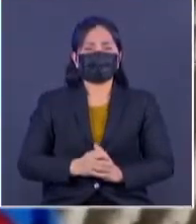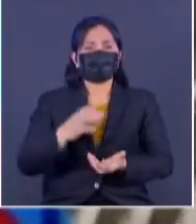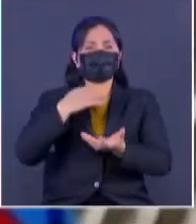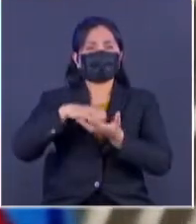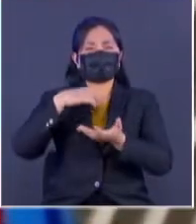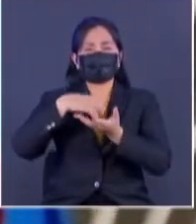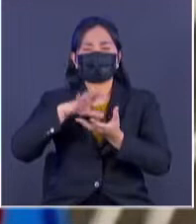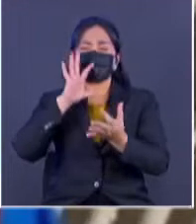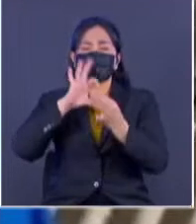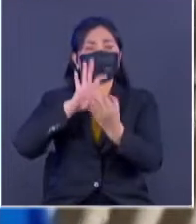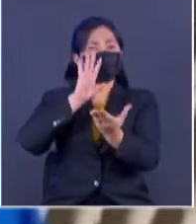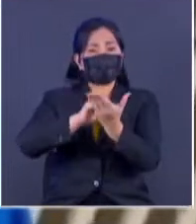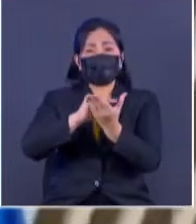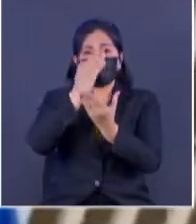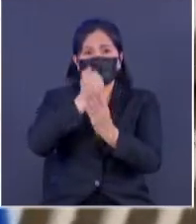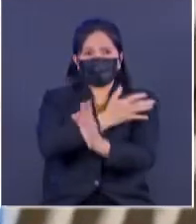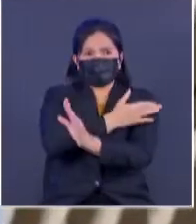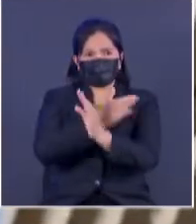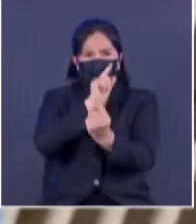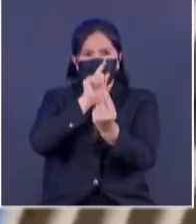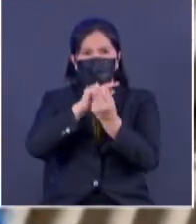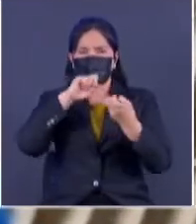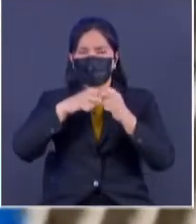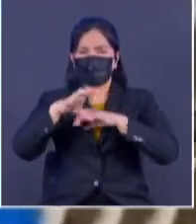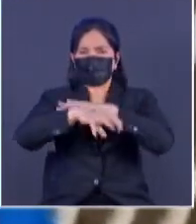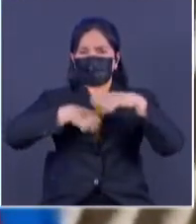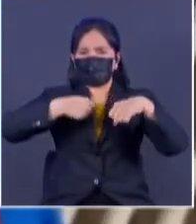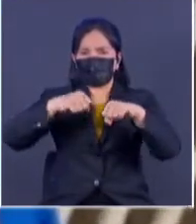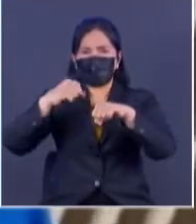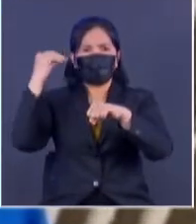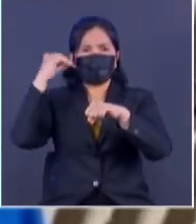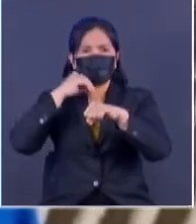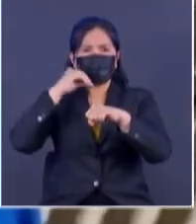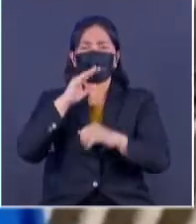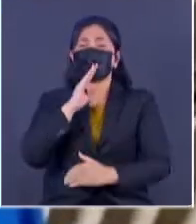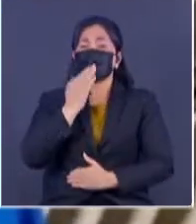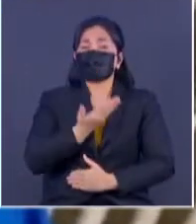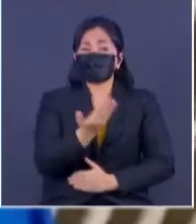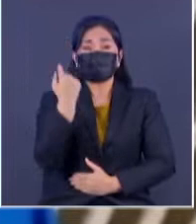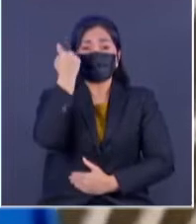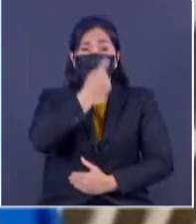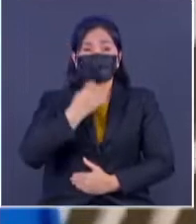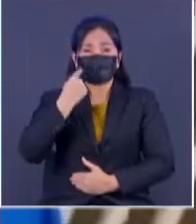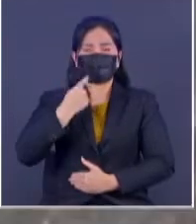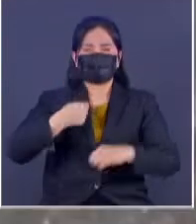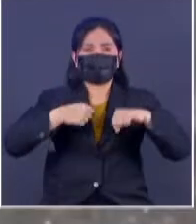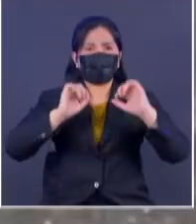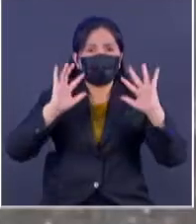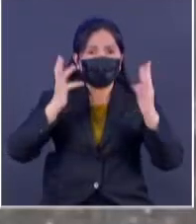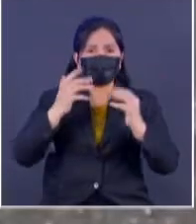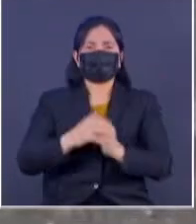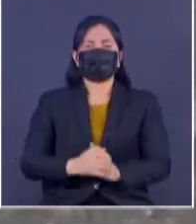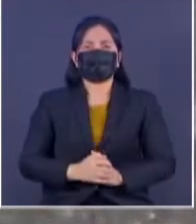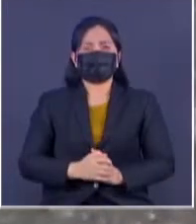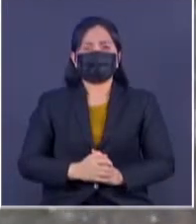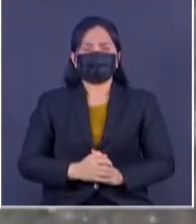กรรมหรือว่าการขโมยรถจักรยานยนต์เกิดขึ้นบ่อยครั้งนะฮะก็ถ้าหากว่าใครที่ถูกโจรกรรมรถไปเนี่ย มี